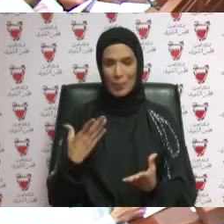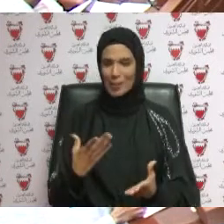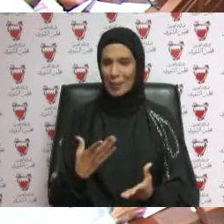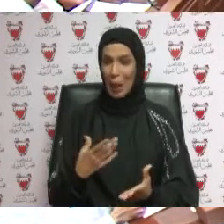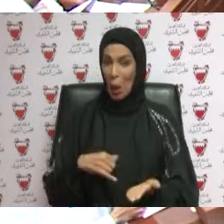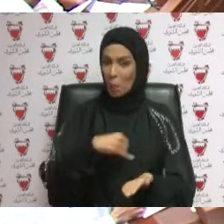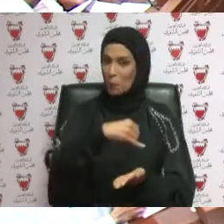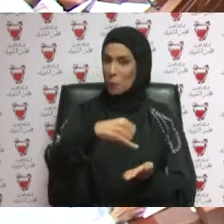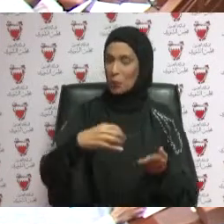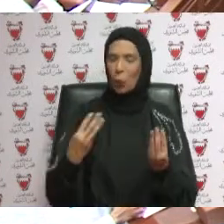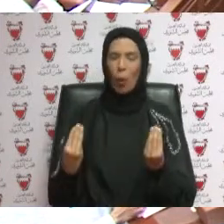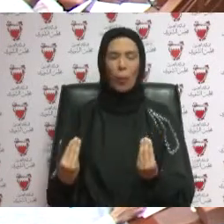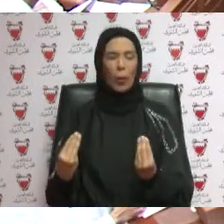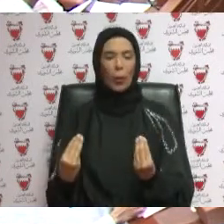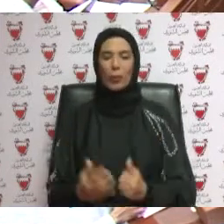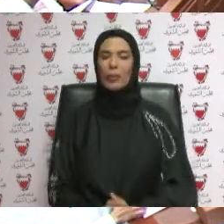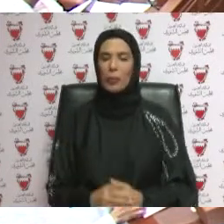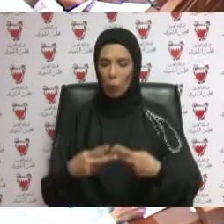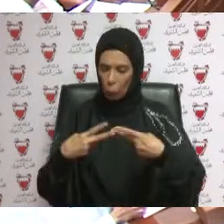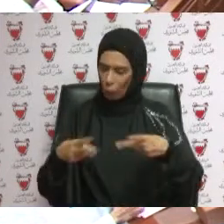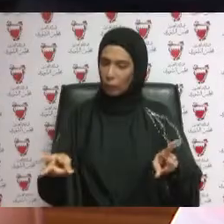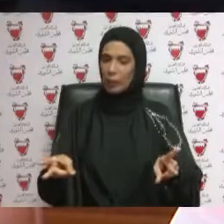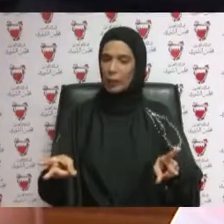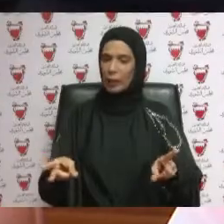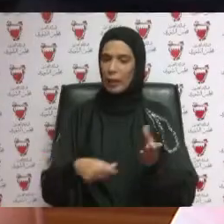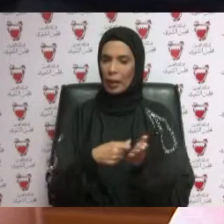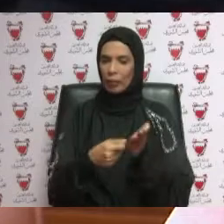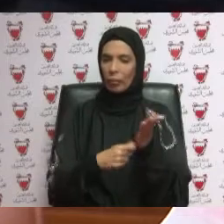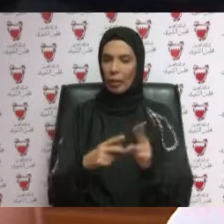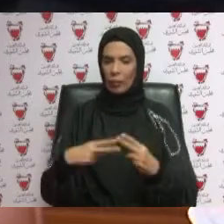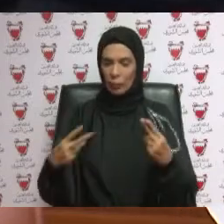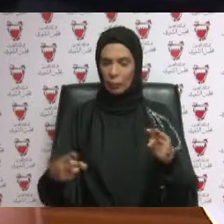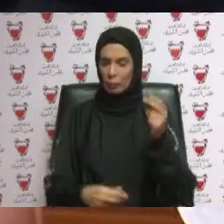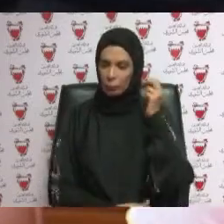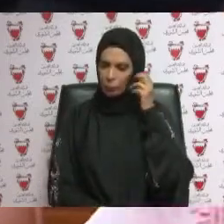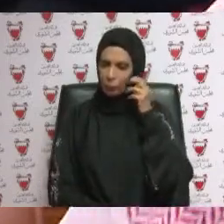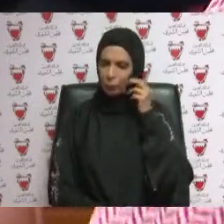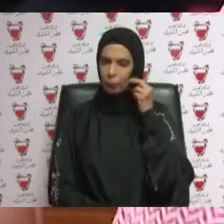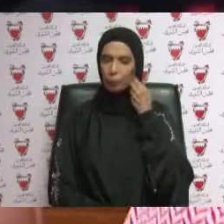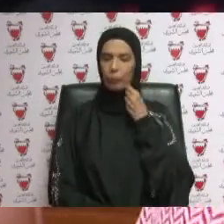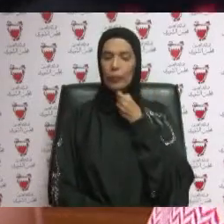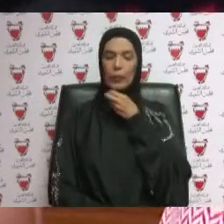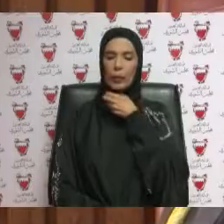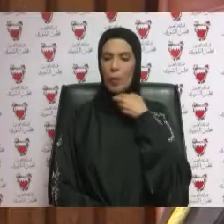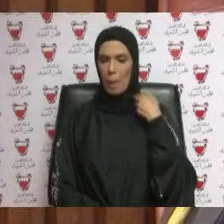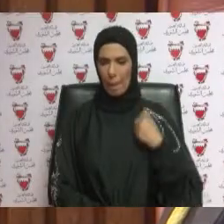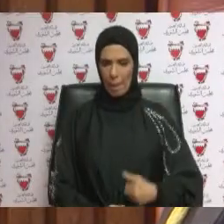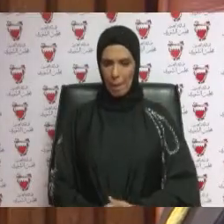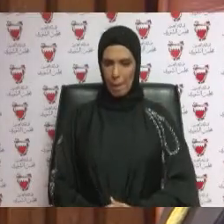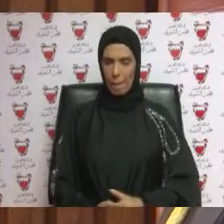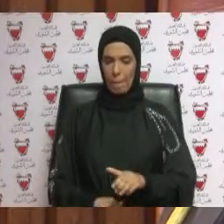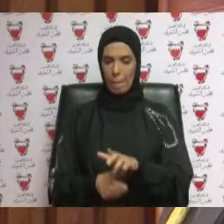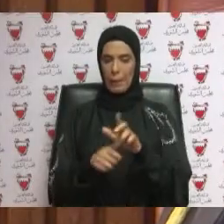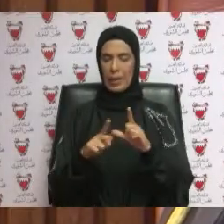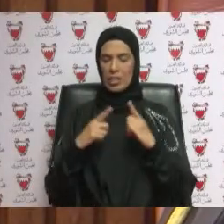أنه يجب علينا أن نوافق على توصية اللجنة بالموافقة. وشكرا سيد الرئيس. شكرا. رئيس اللجنة الأخ